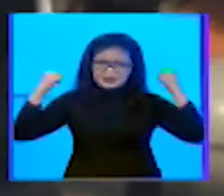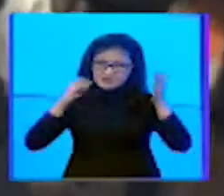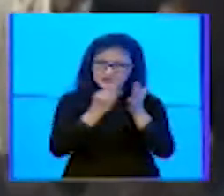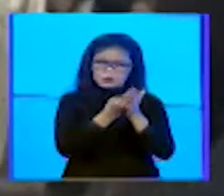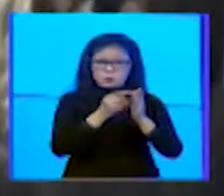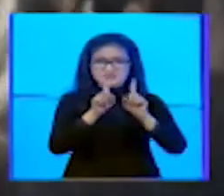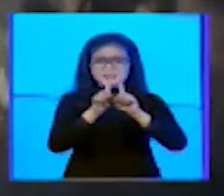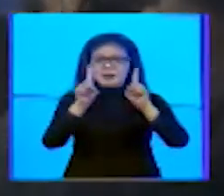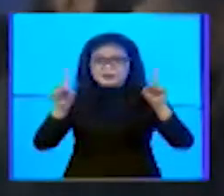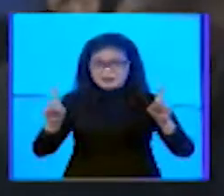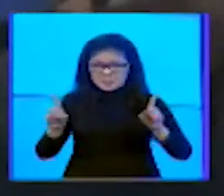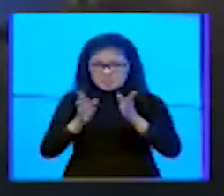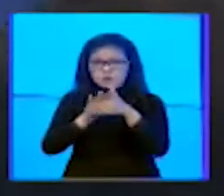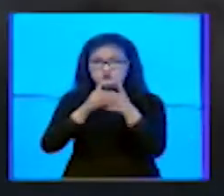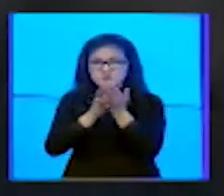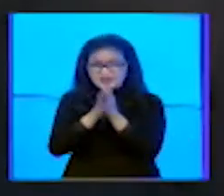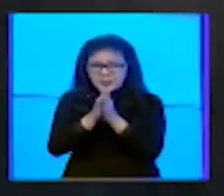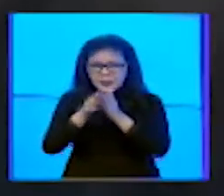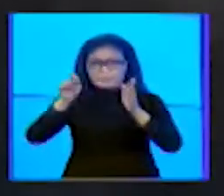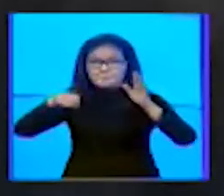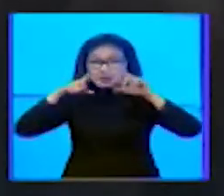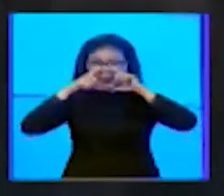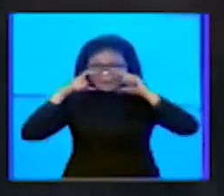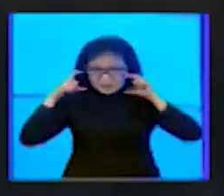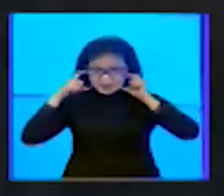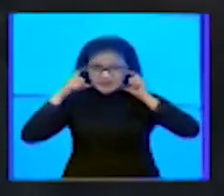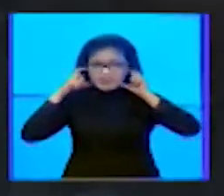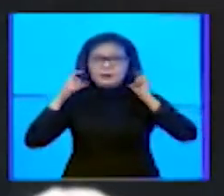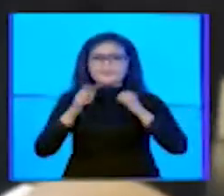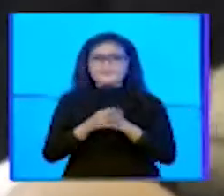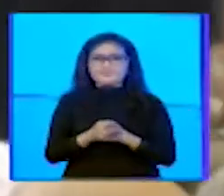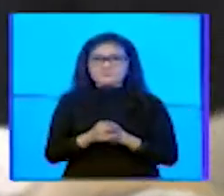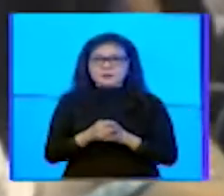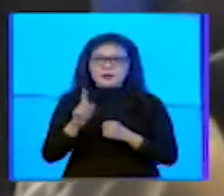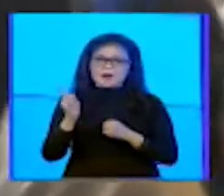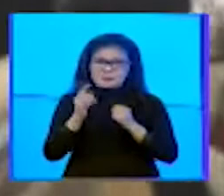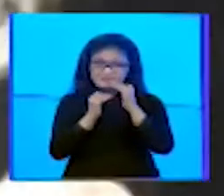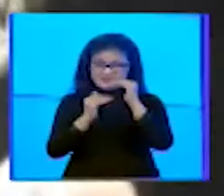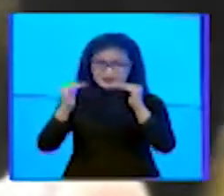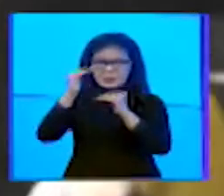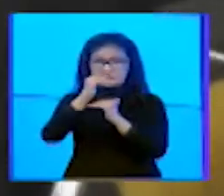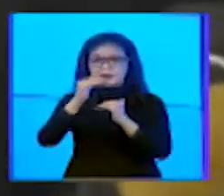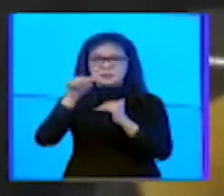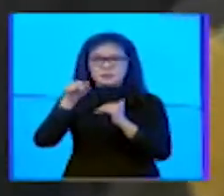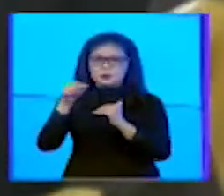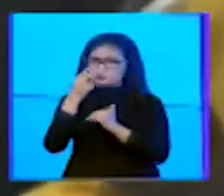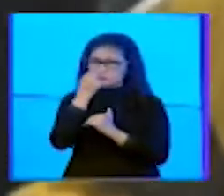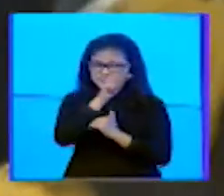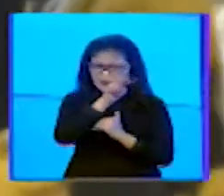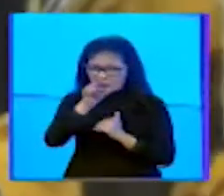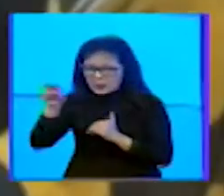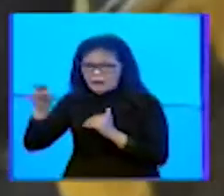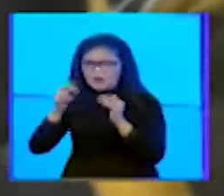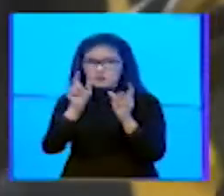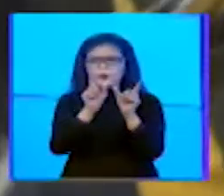mencuci tangan, dan memakai masker. Selain itu, juga meningkatkan operasi justisi yang dilakukan oleh Satpol PP serta TNI Polri.